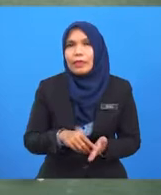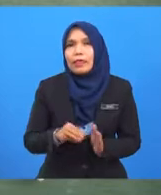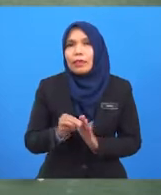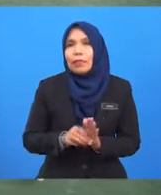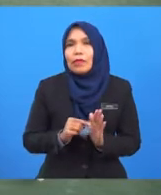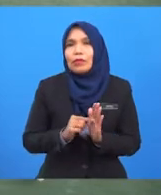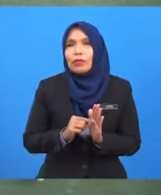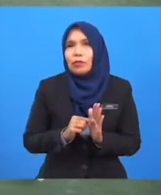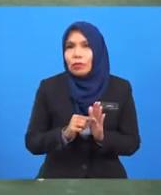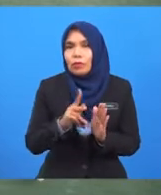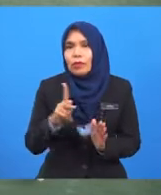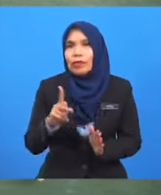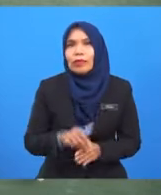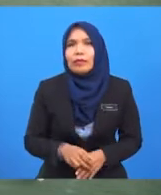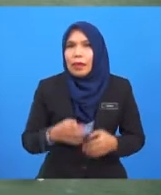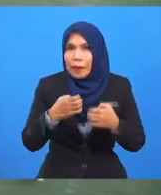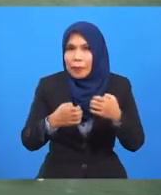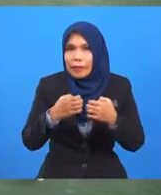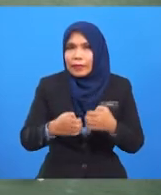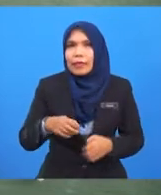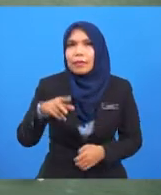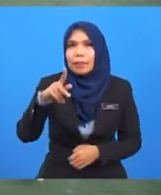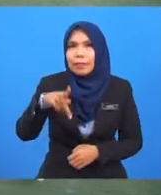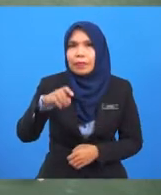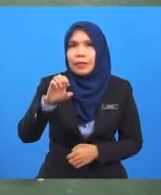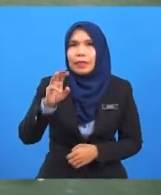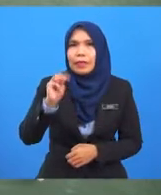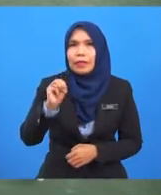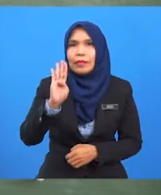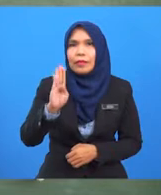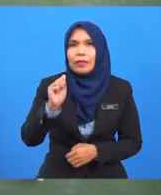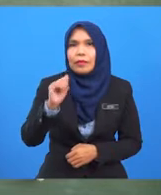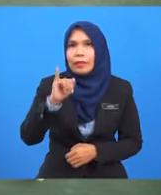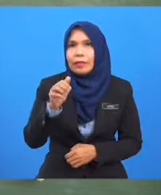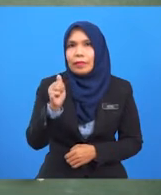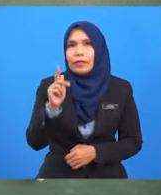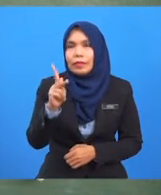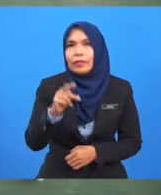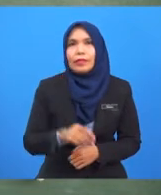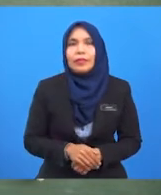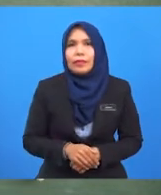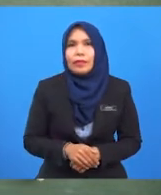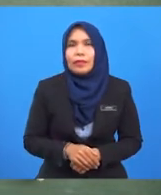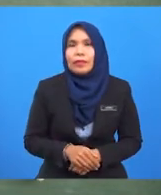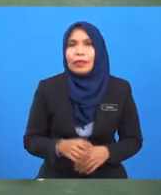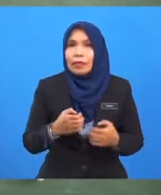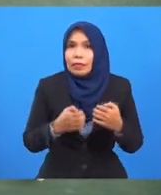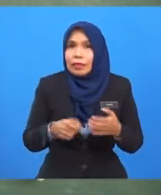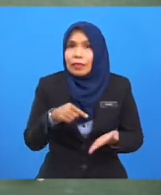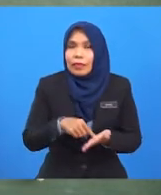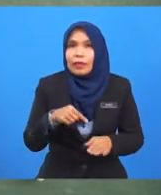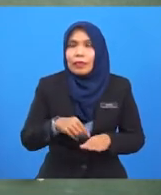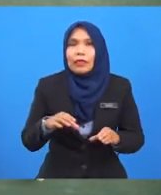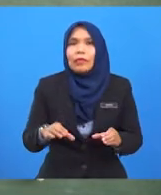pembajak dan jentera penuai padi. Mesin ini diperbuat daripada bahan